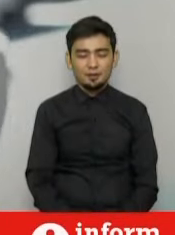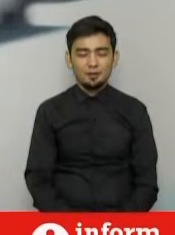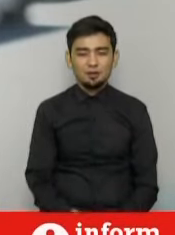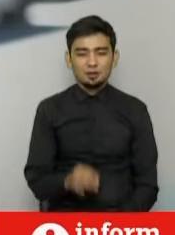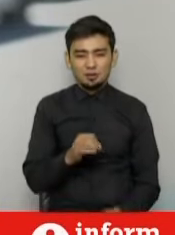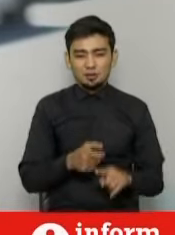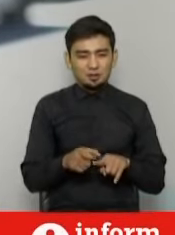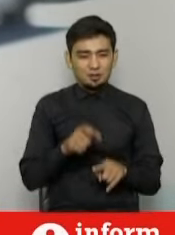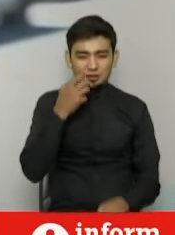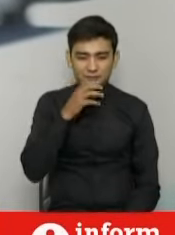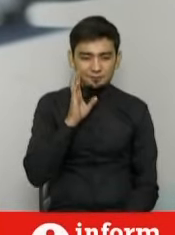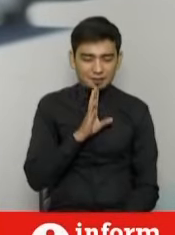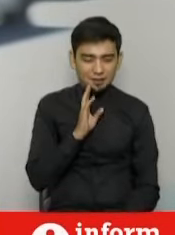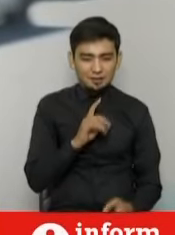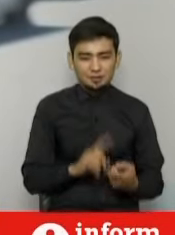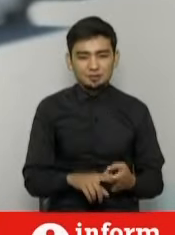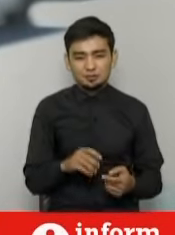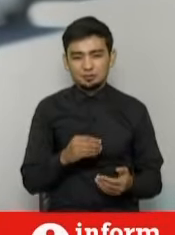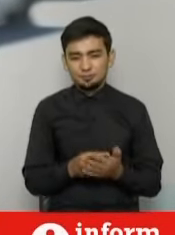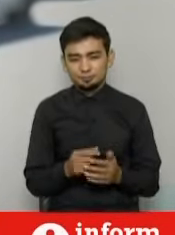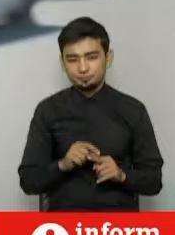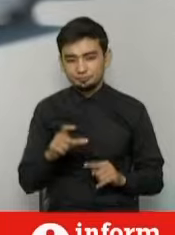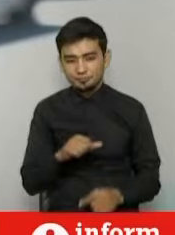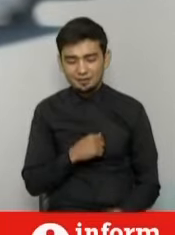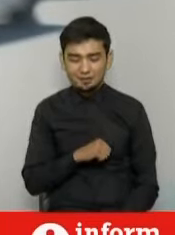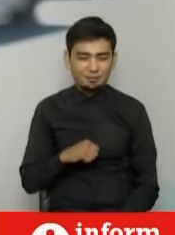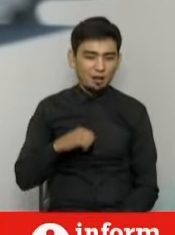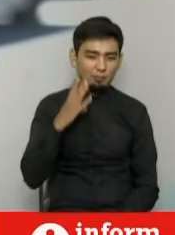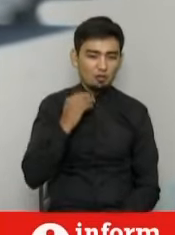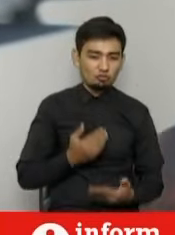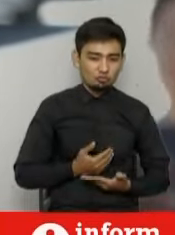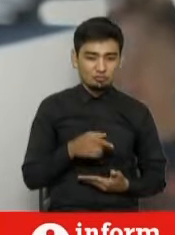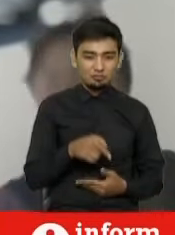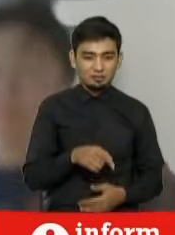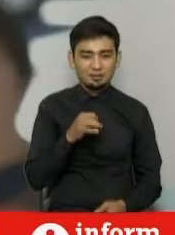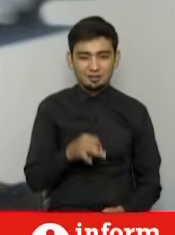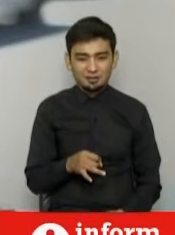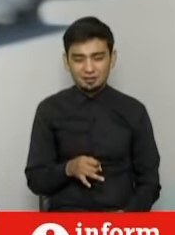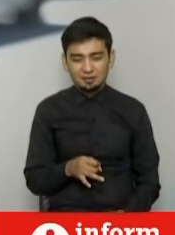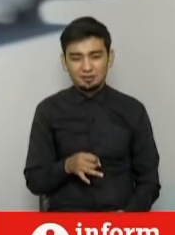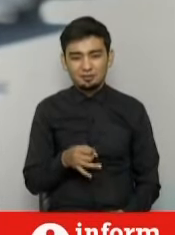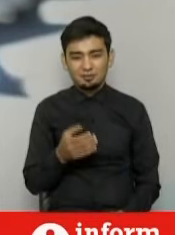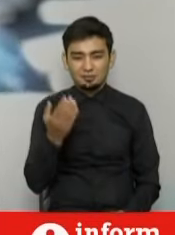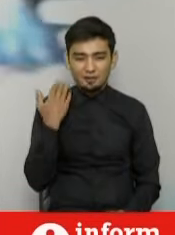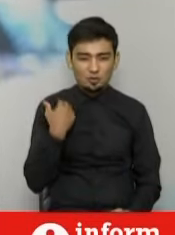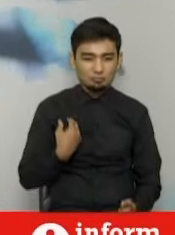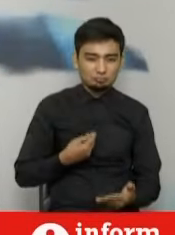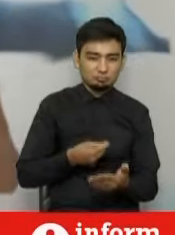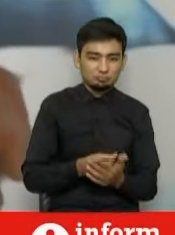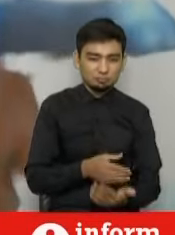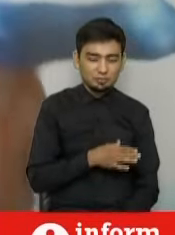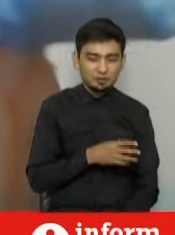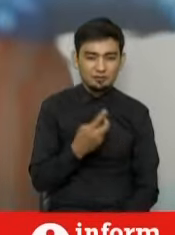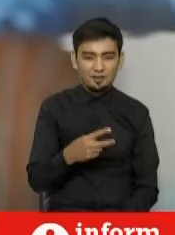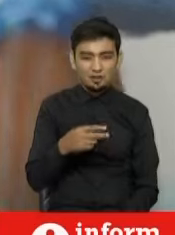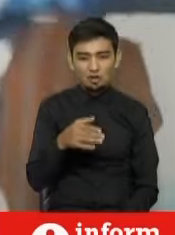это горячая вода. Вот. Я сам в Алмате живу. Вот. Существенно. Раньше вот платили мы